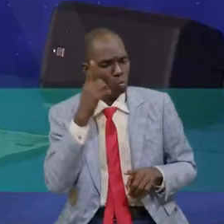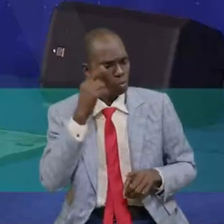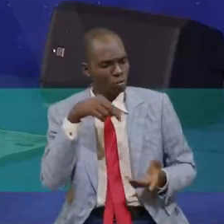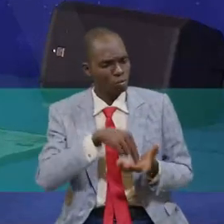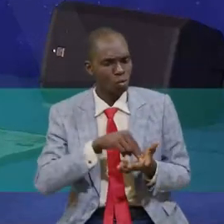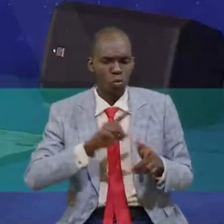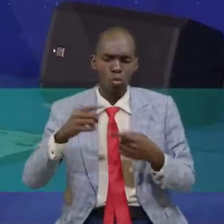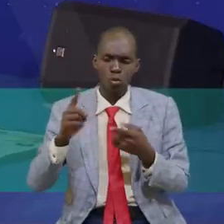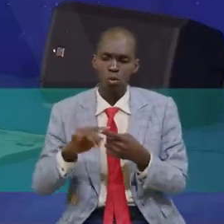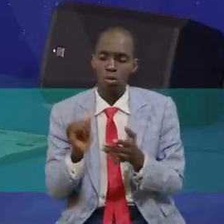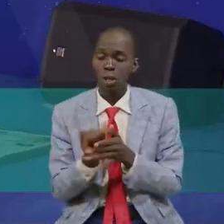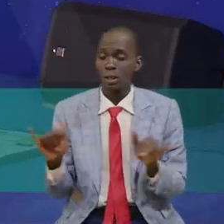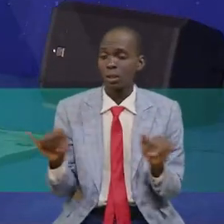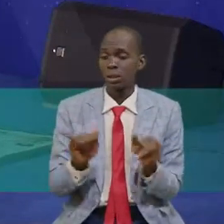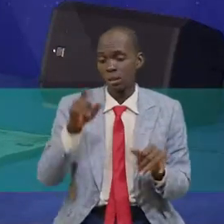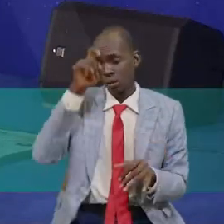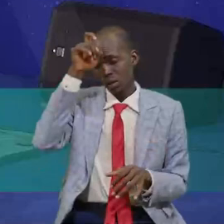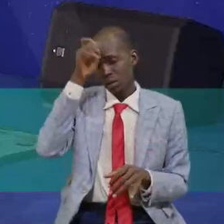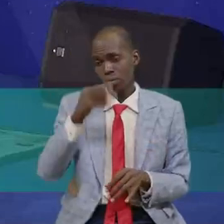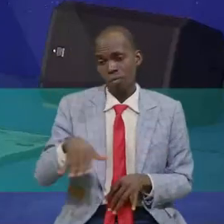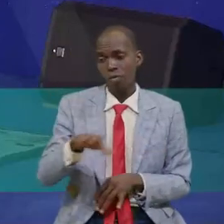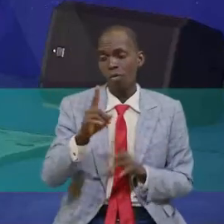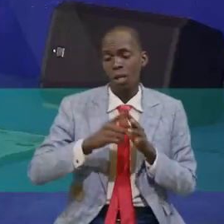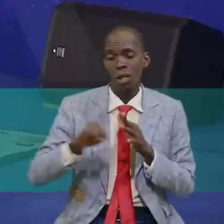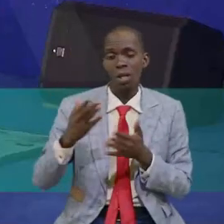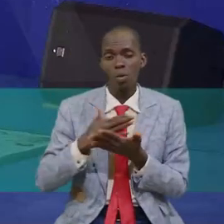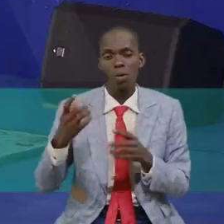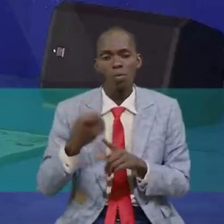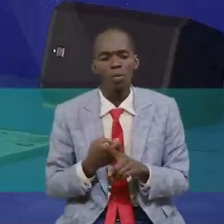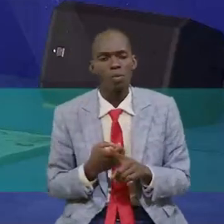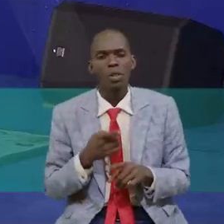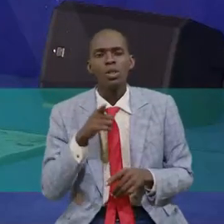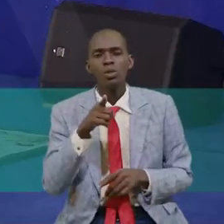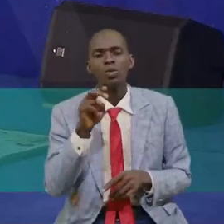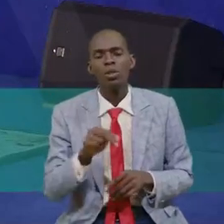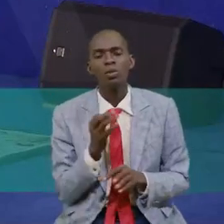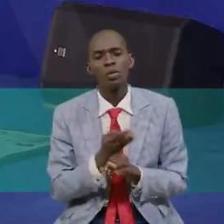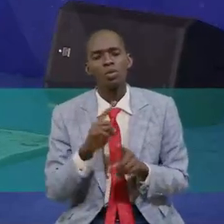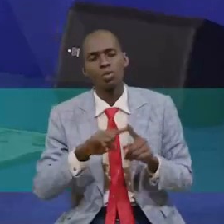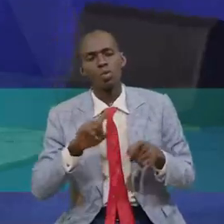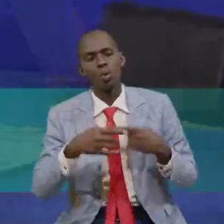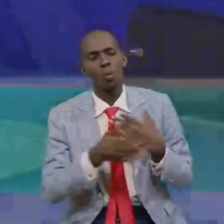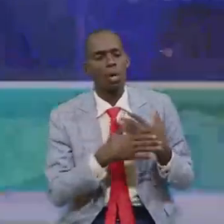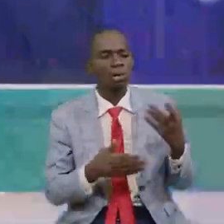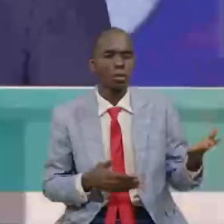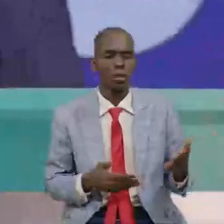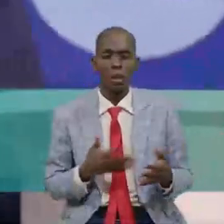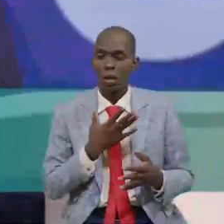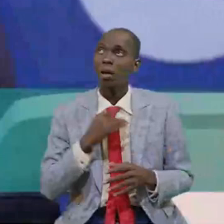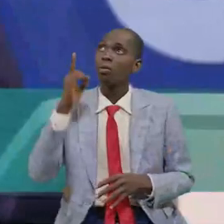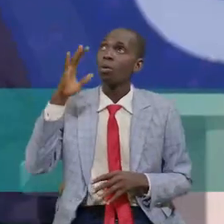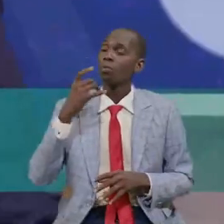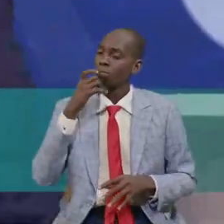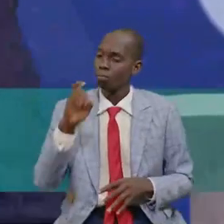vers l'Égypte, d'où tu as fui. Il faut la foi pour retourner là-bas. Et va dire à Pharaon,